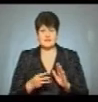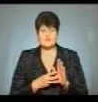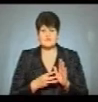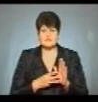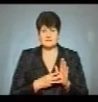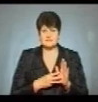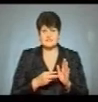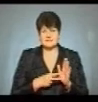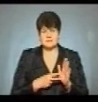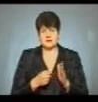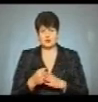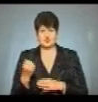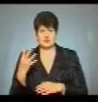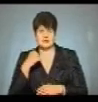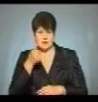14 років.